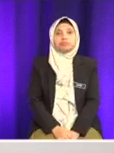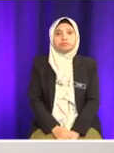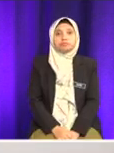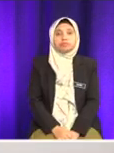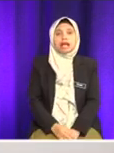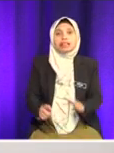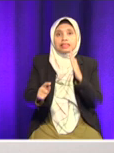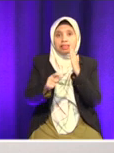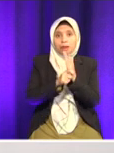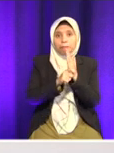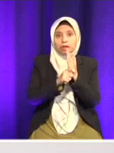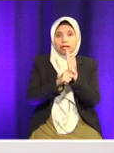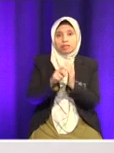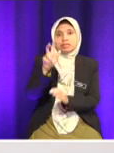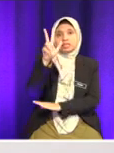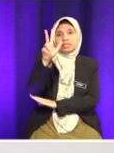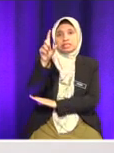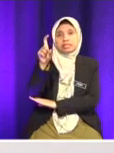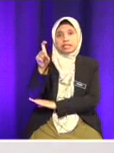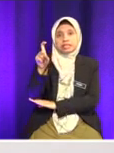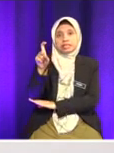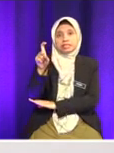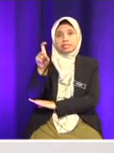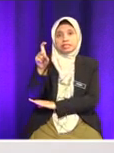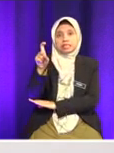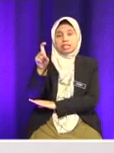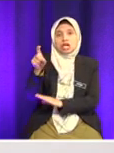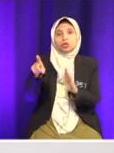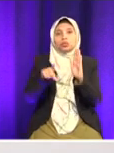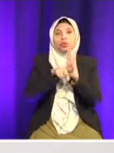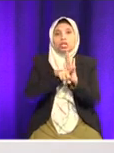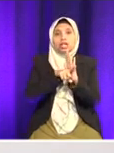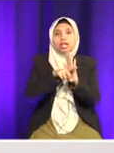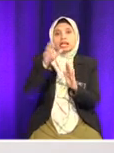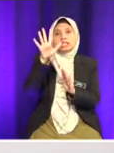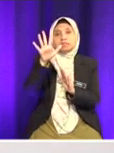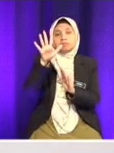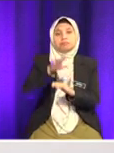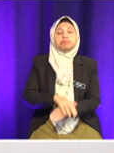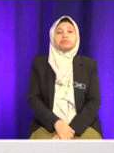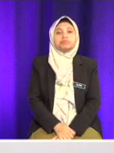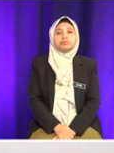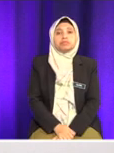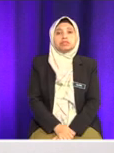tambah 3 x tola 5